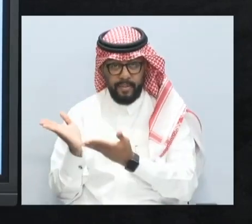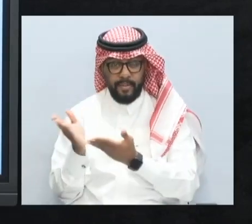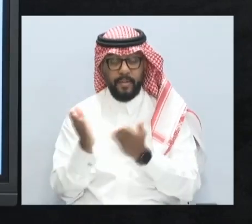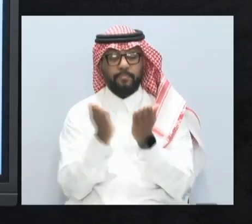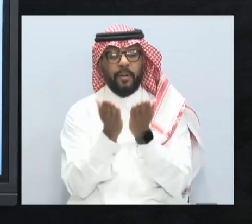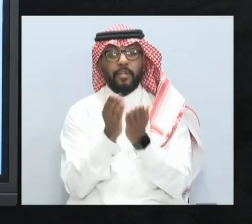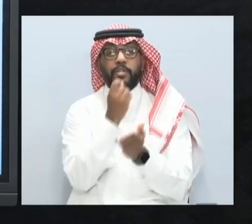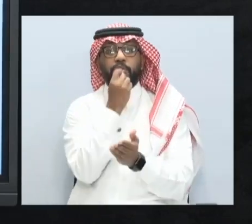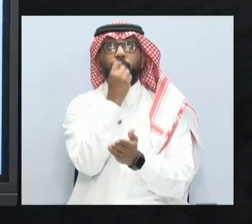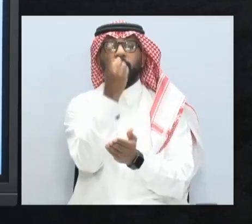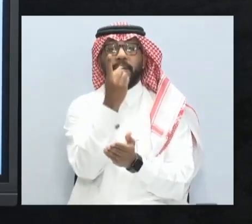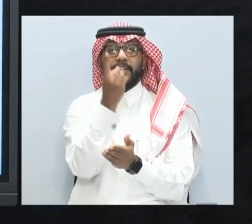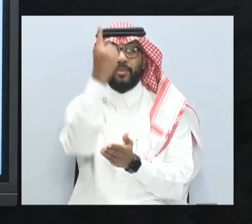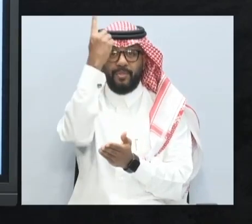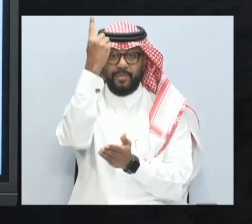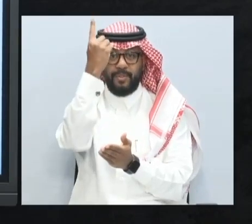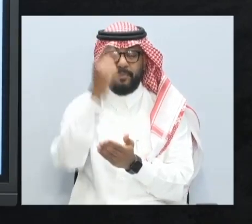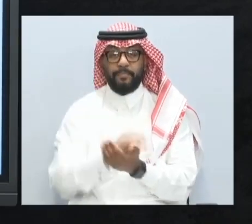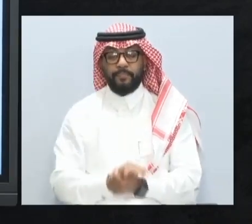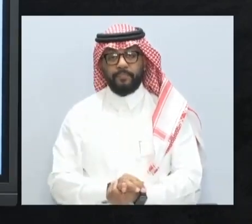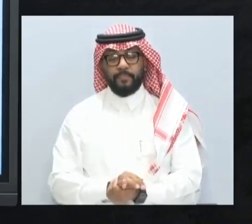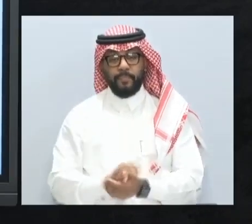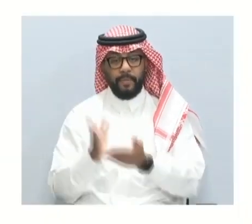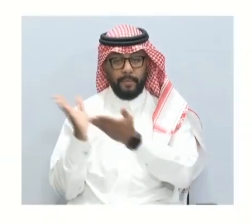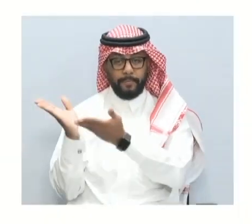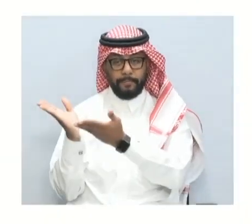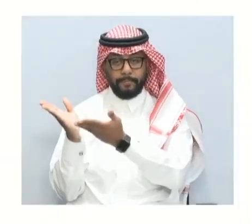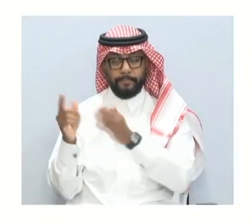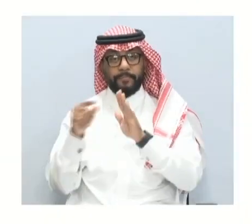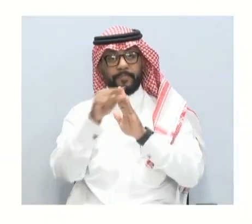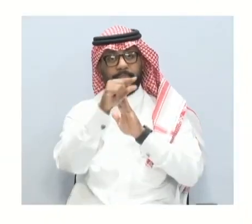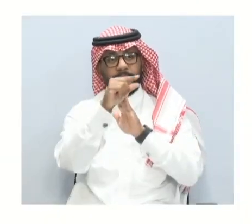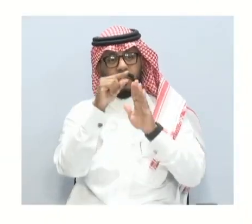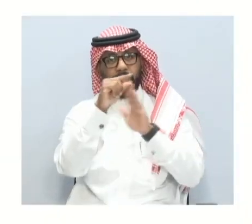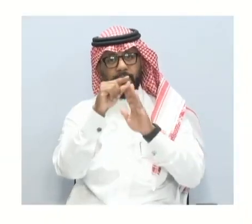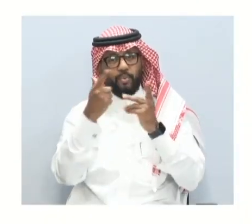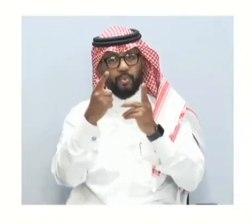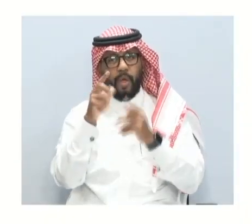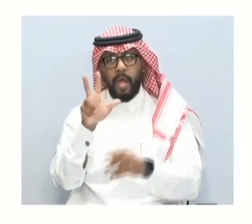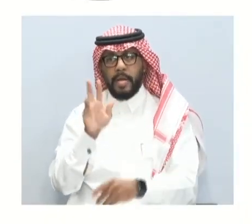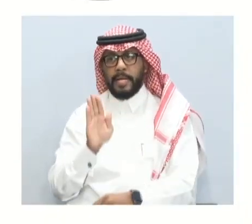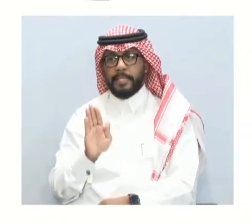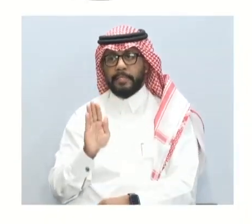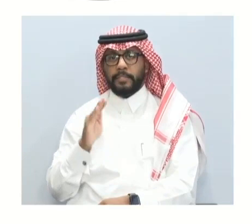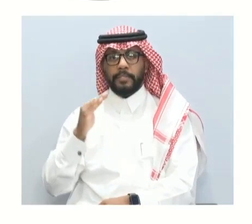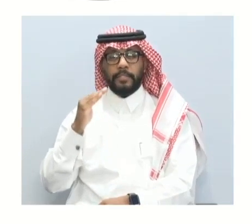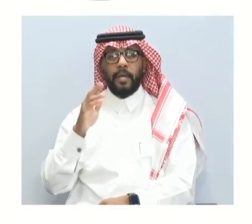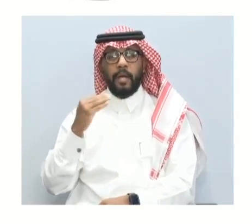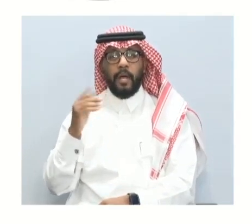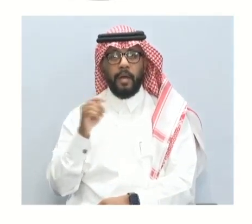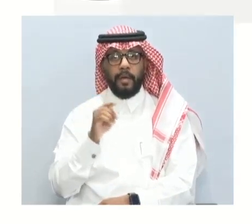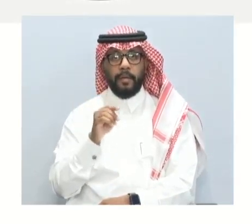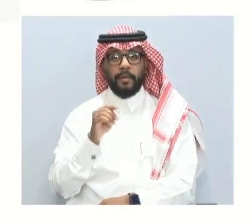وسهلا بكم اليوم معنا درس جديد كما ترون على الشاشه السحر ما هي داف درسنا لهذا